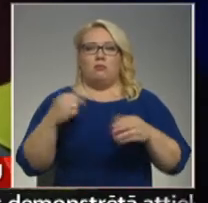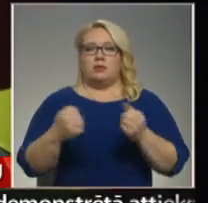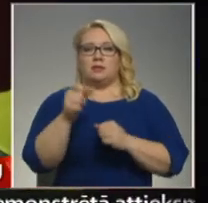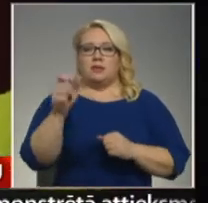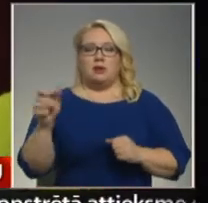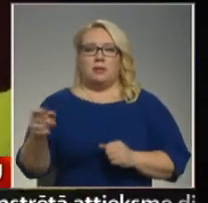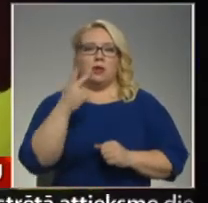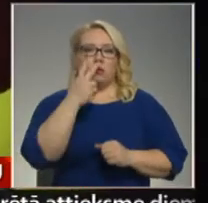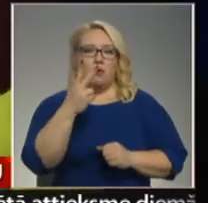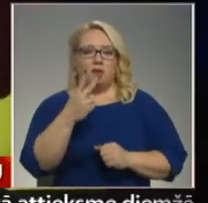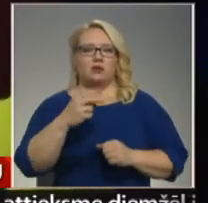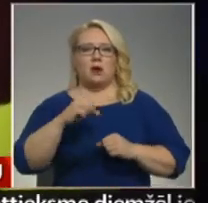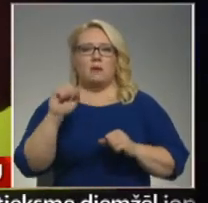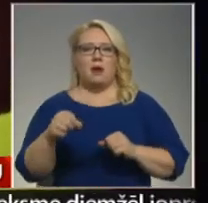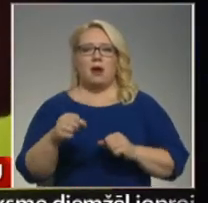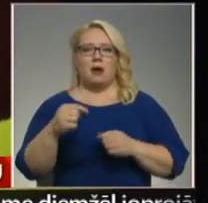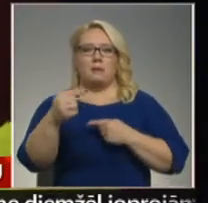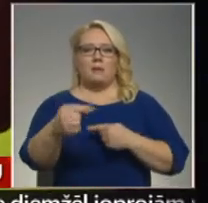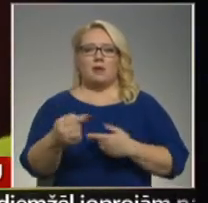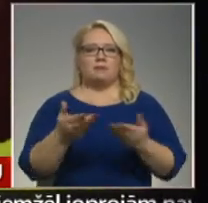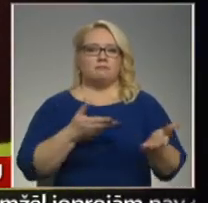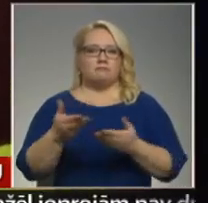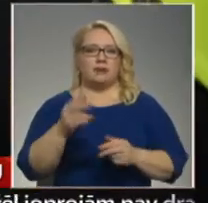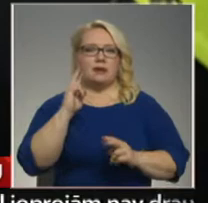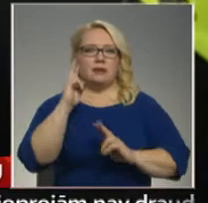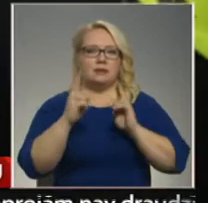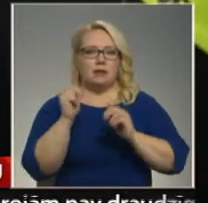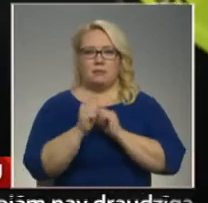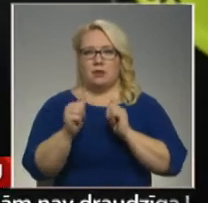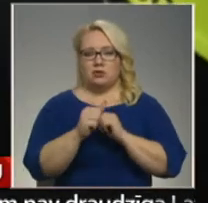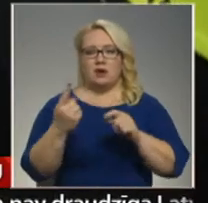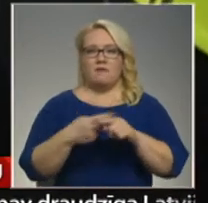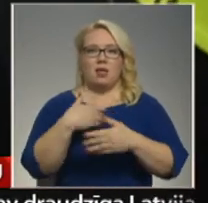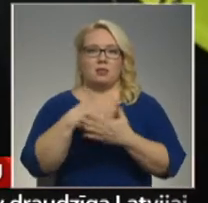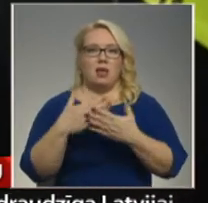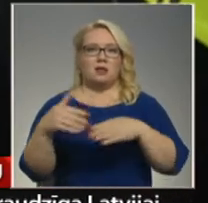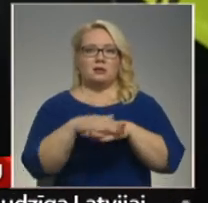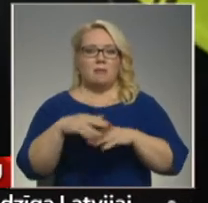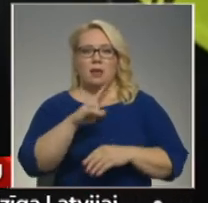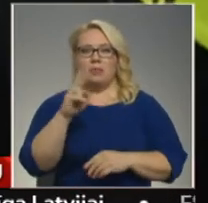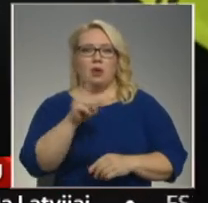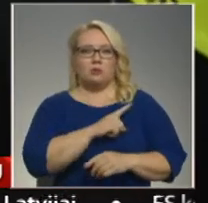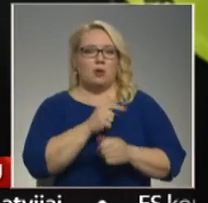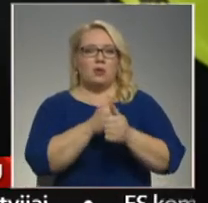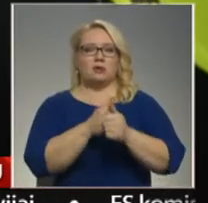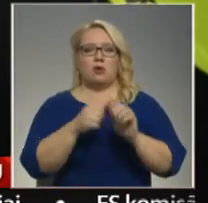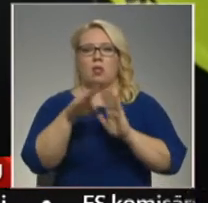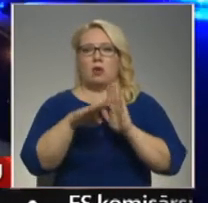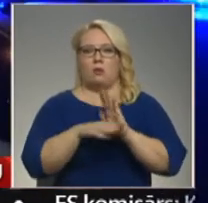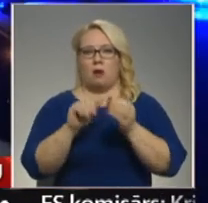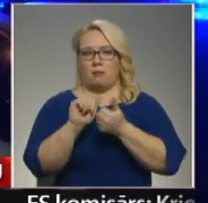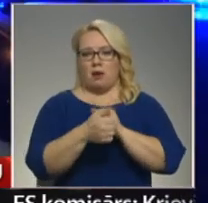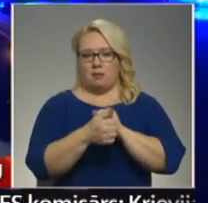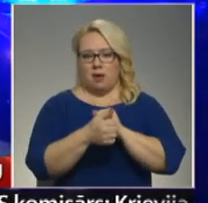darbinieki novērojuši, ka atruna par neliela ceļa posmu mērošanu izskan visbiežāk. Vēl daļa sabiedrības arvien ir neuzmanīgi un neseko likuma pārmaiņām.